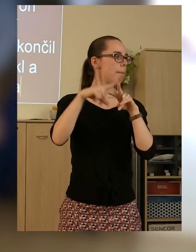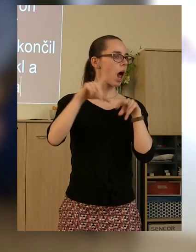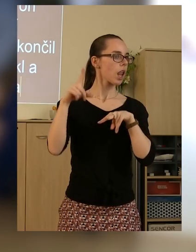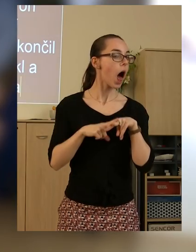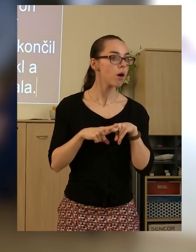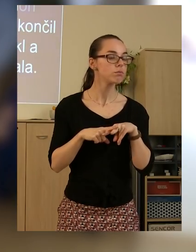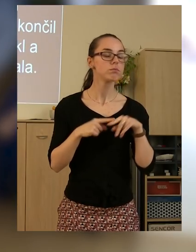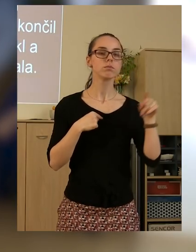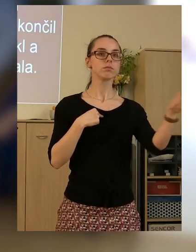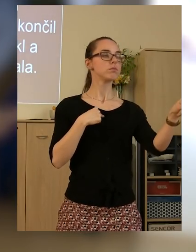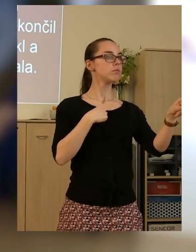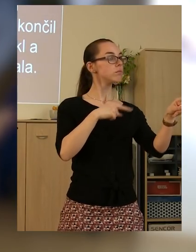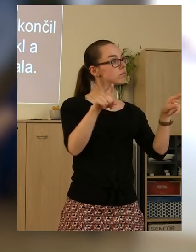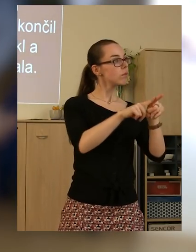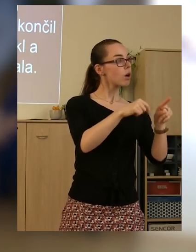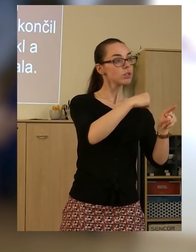sám?